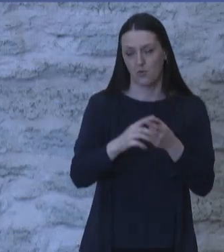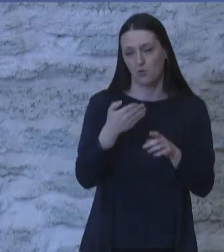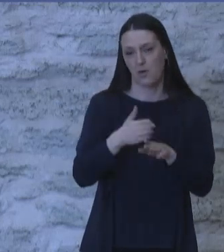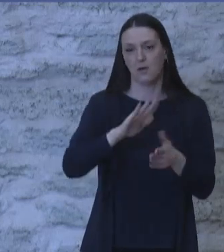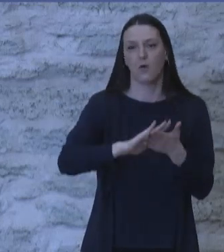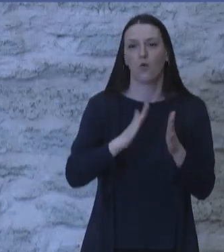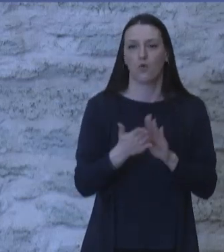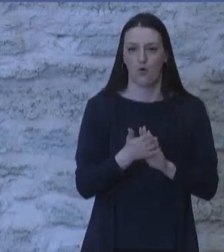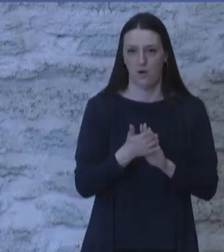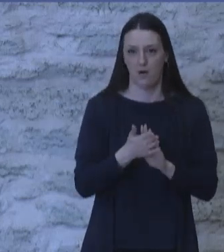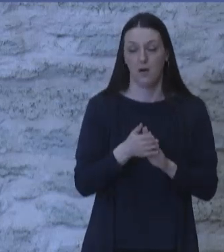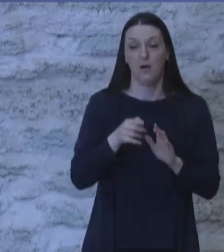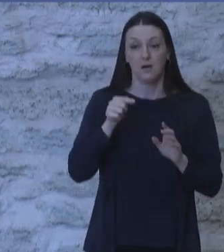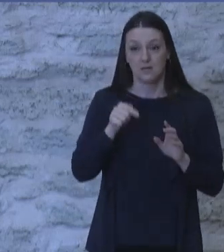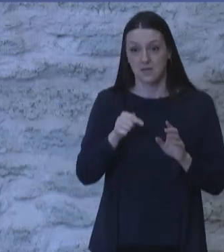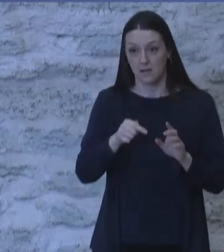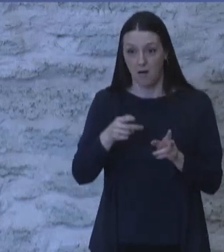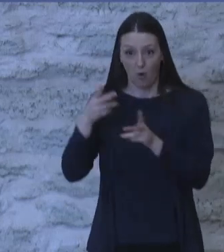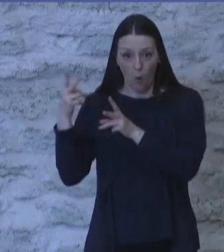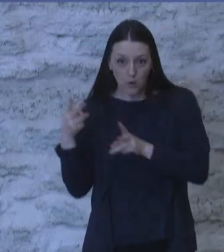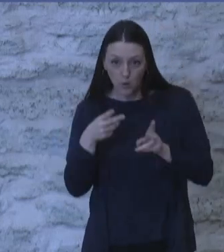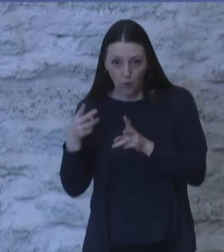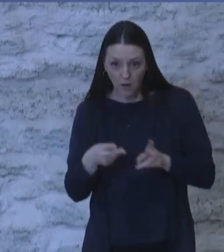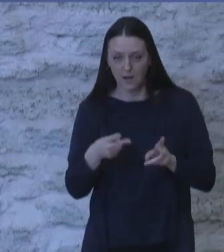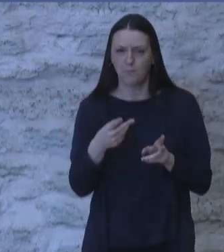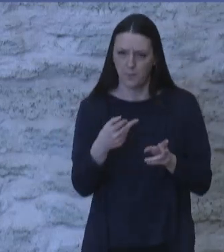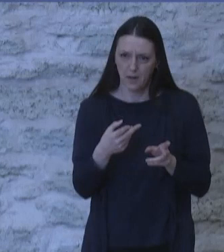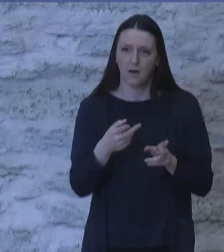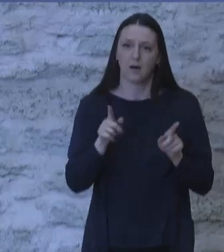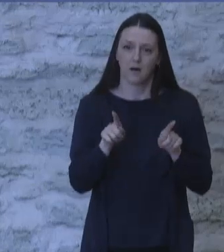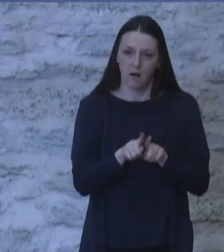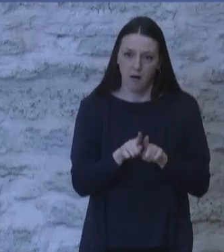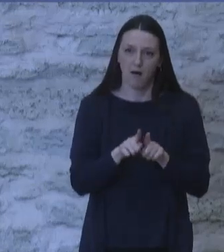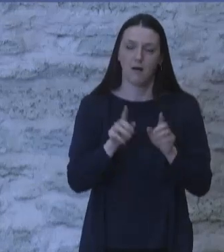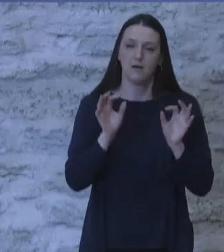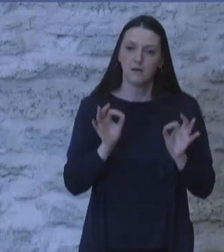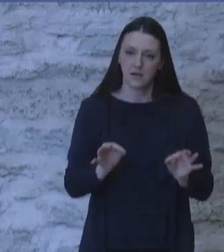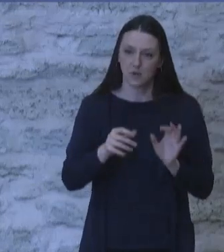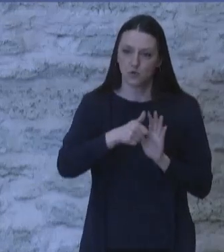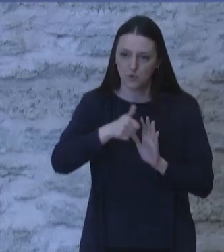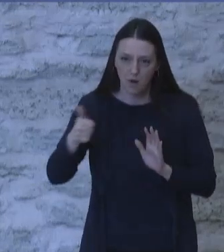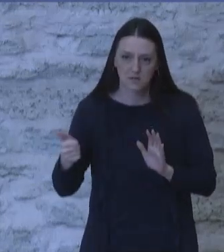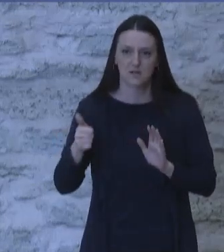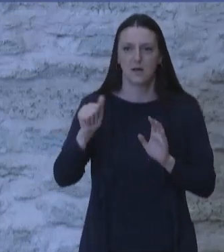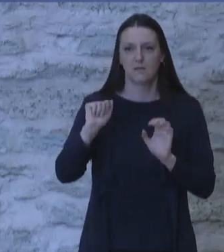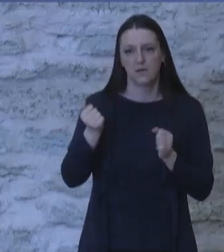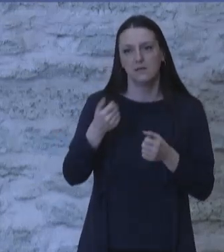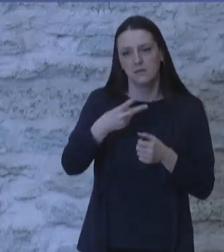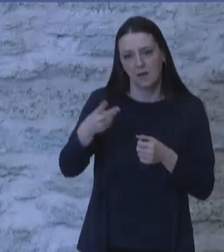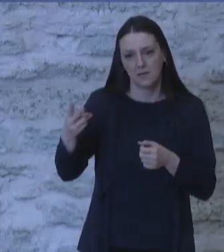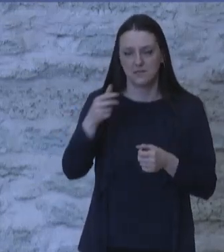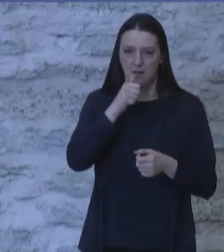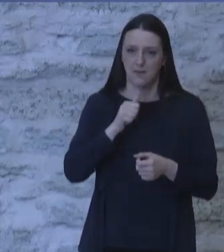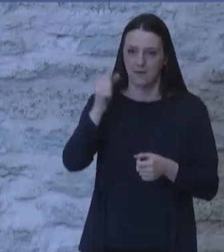ülevaluvad jätkuvalt nii näiteks õiguskantsler kui ka teised Eesti